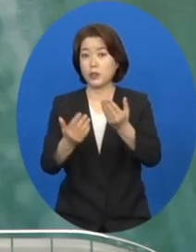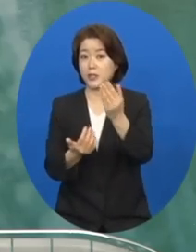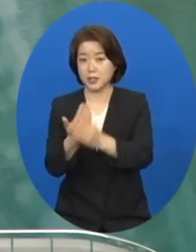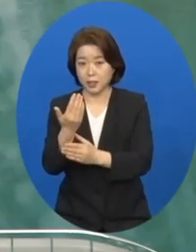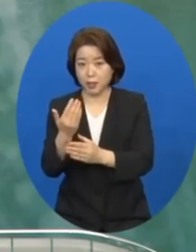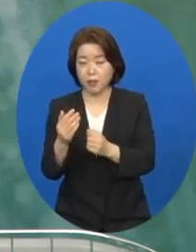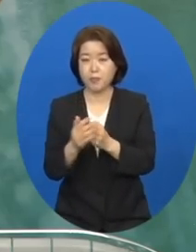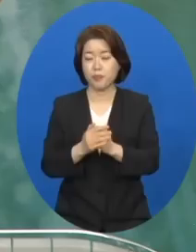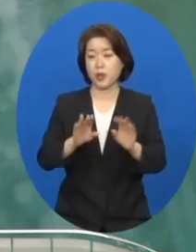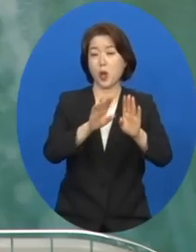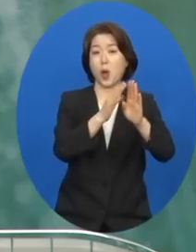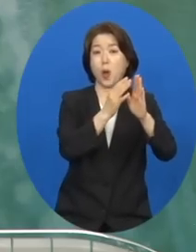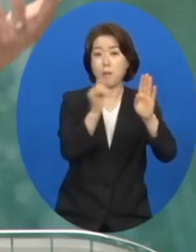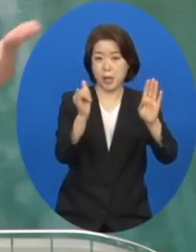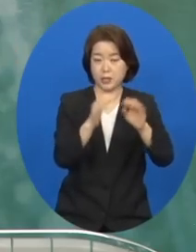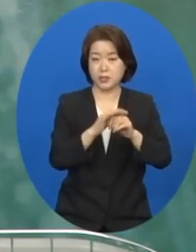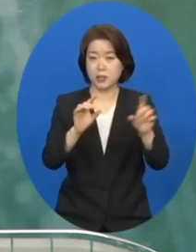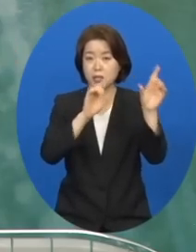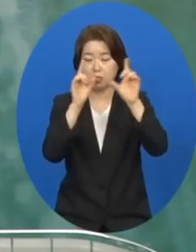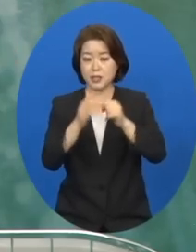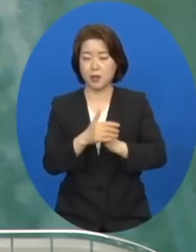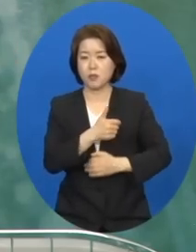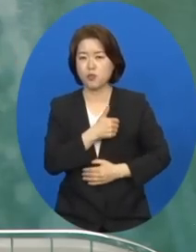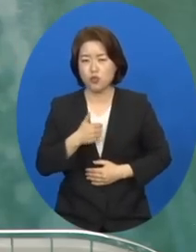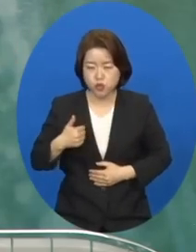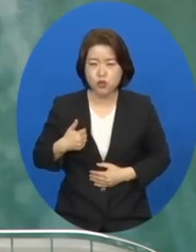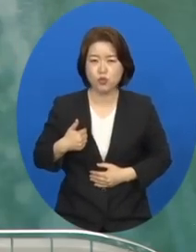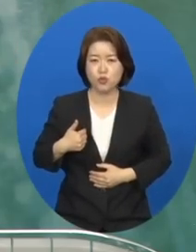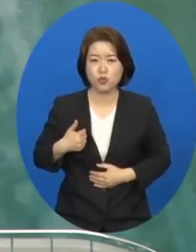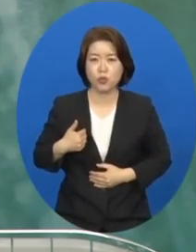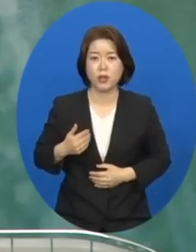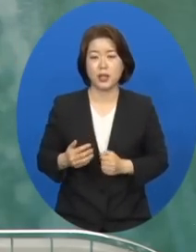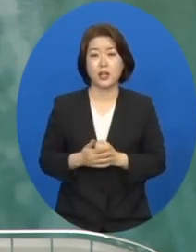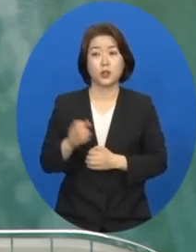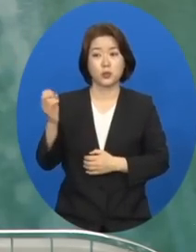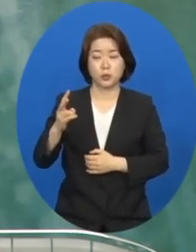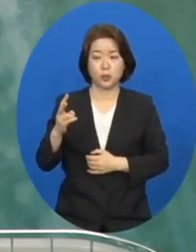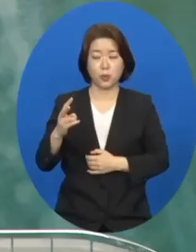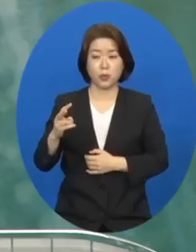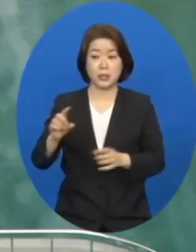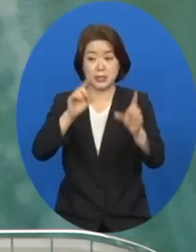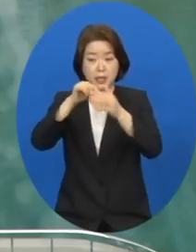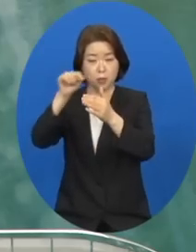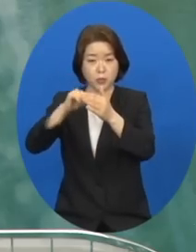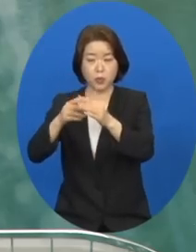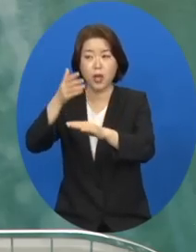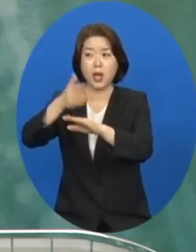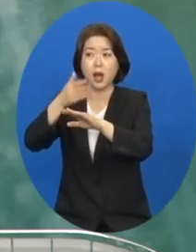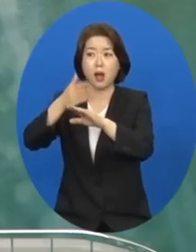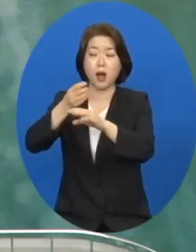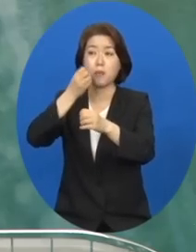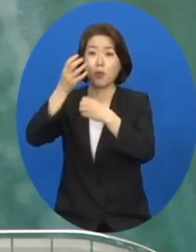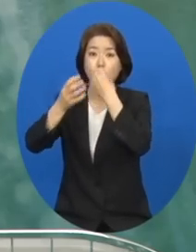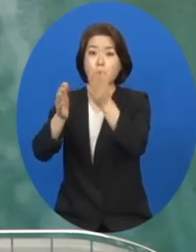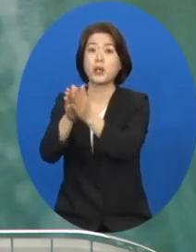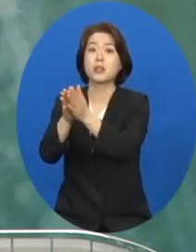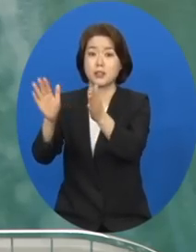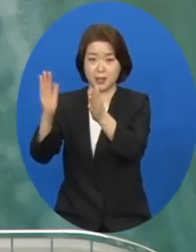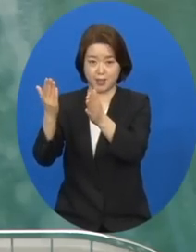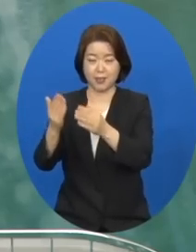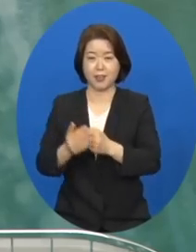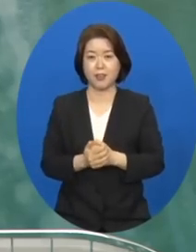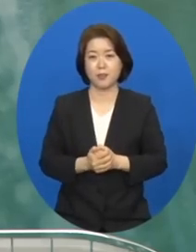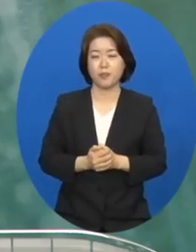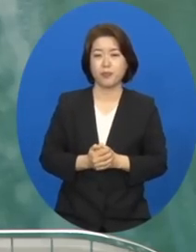면 백성들의 삶이 풍조 캐지 고 또한 그 삶의 감사가 넘쳐 나기 시작합니다 그걸 본 2대 사장